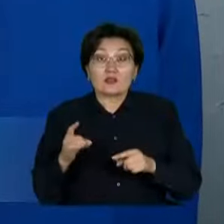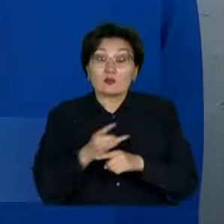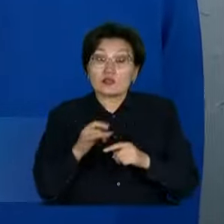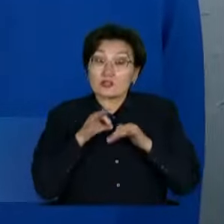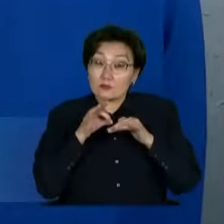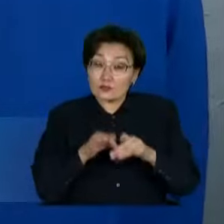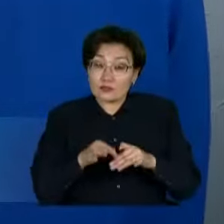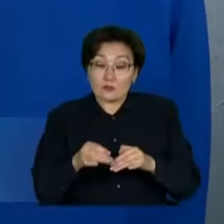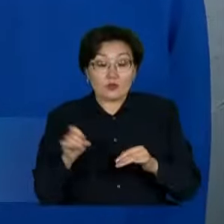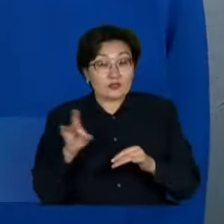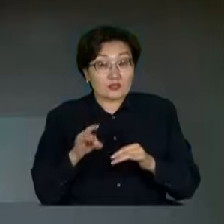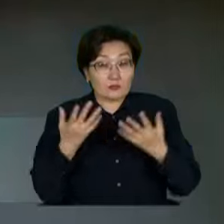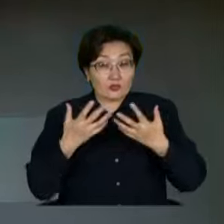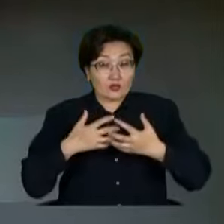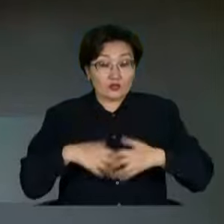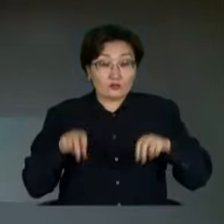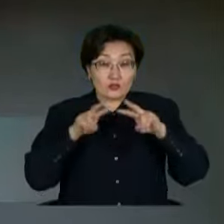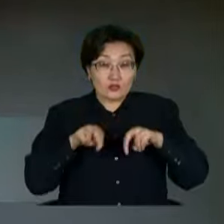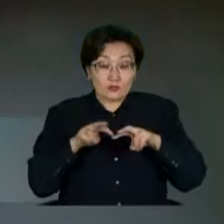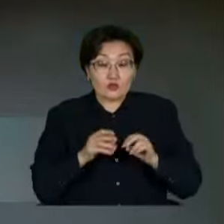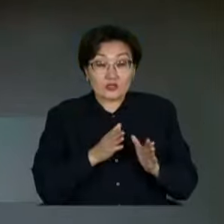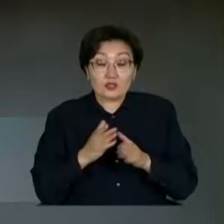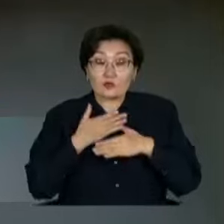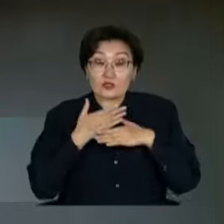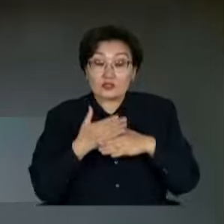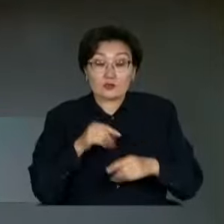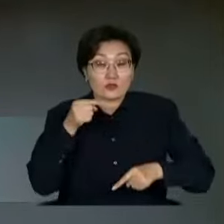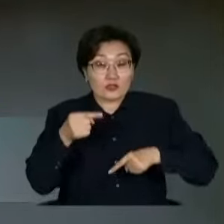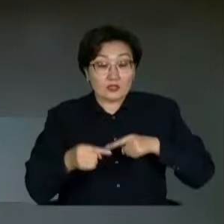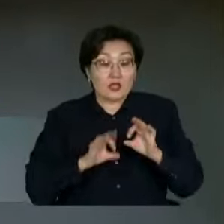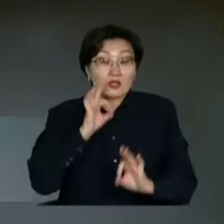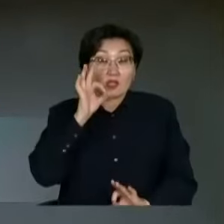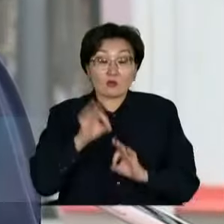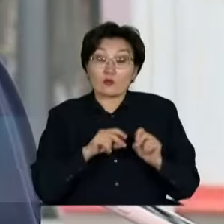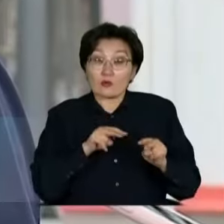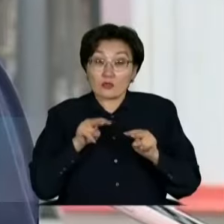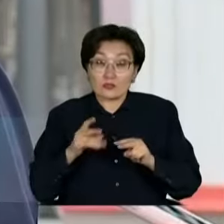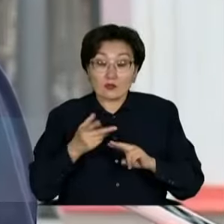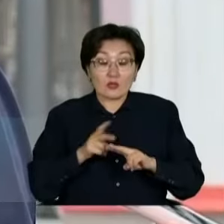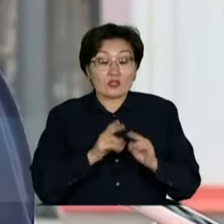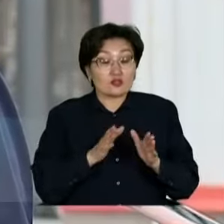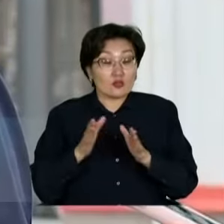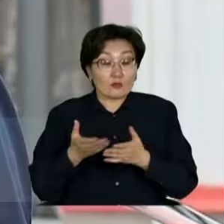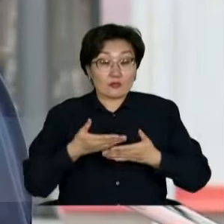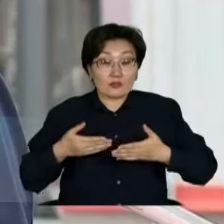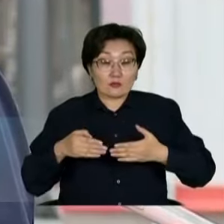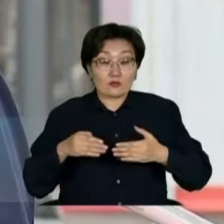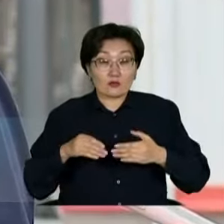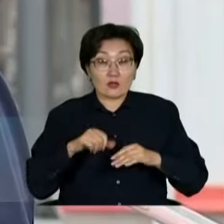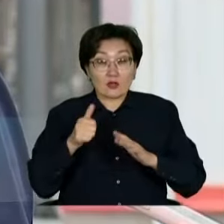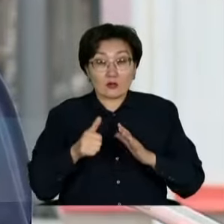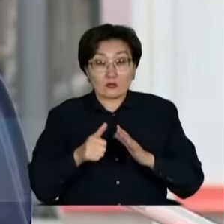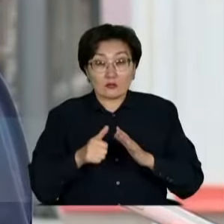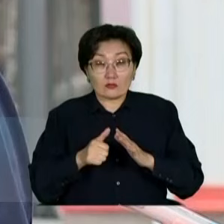Ал қазір оның мөлшері автоматты мониторингтік жүйенің көмегімен үздіксіз тәулік бойы бақыланады. Бұл жүйе бізде орнатылмай тұрған